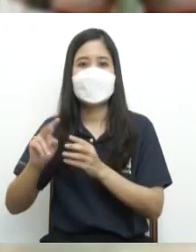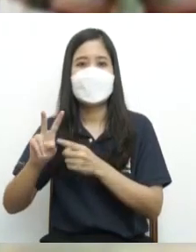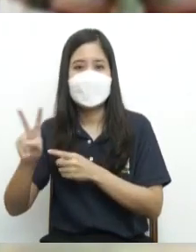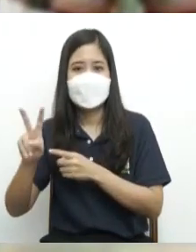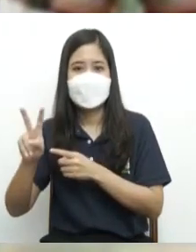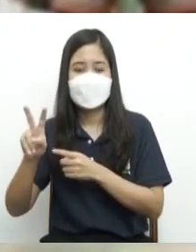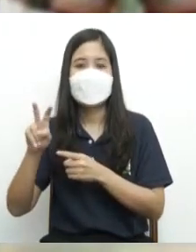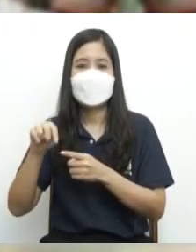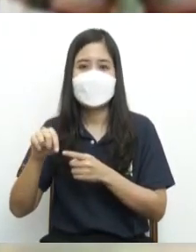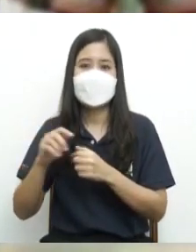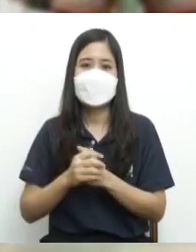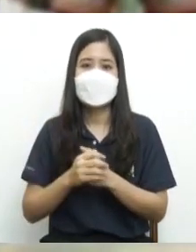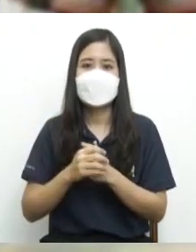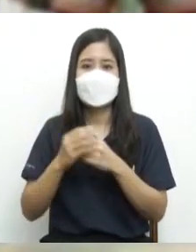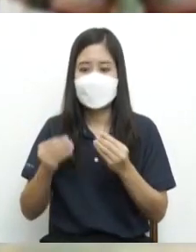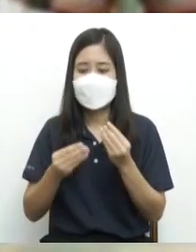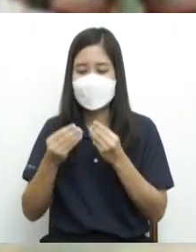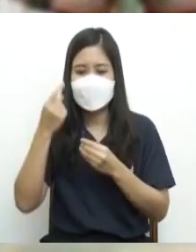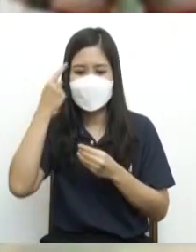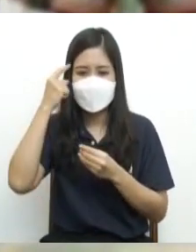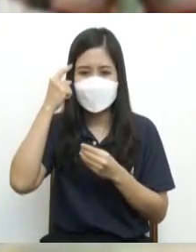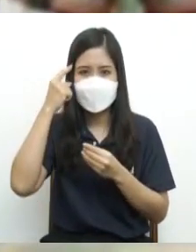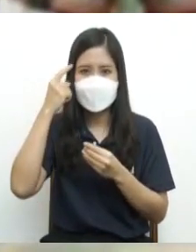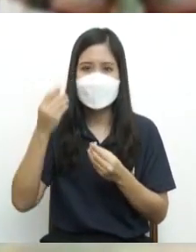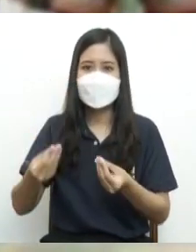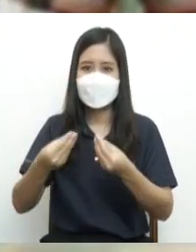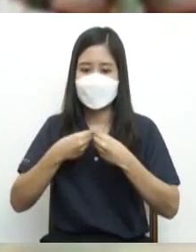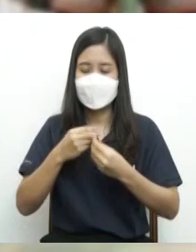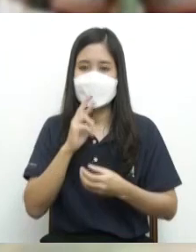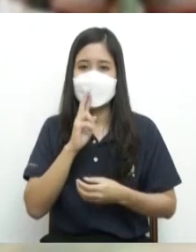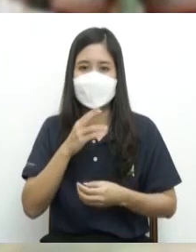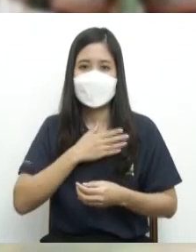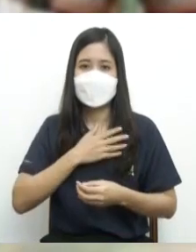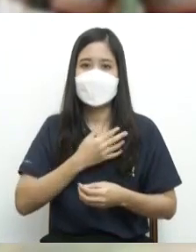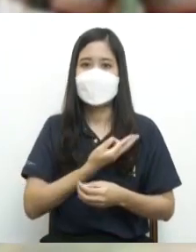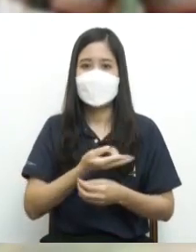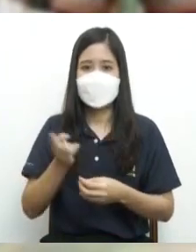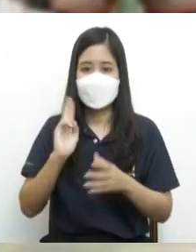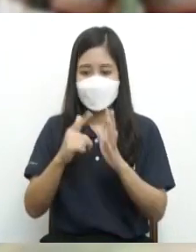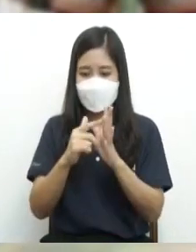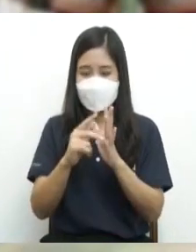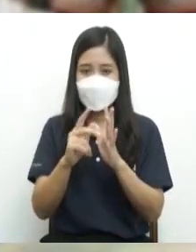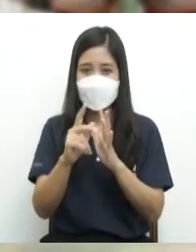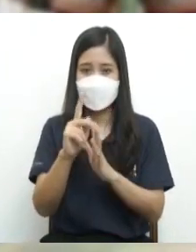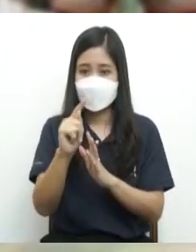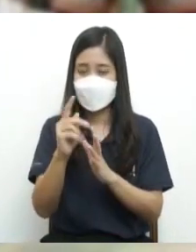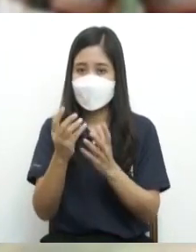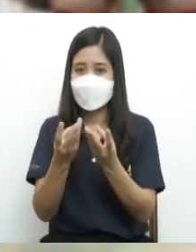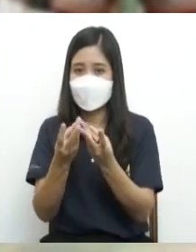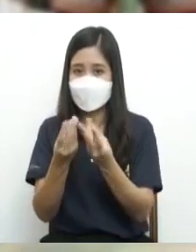นคือให้คุณเปรียบตัวเองเป็นเงาเขตเขาเป็นตัวถ้